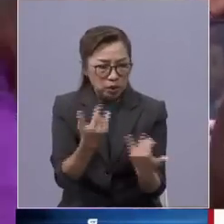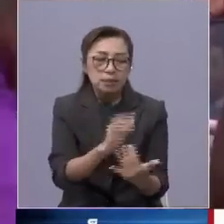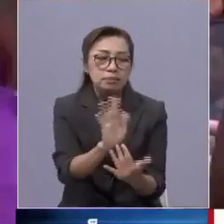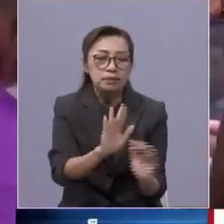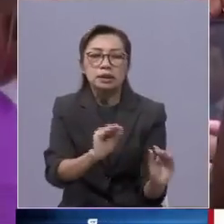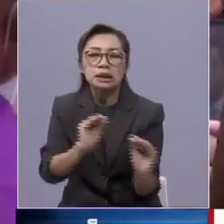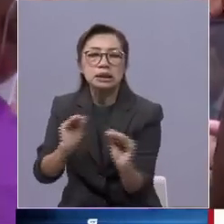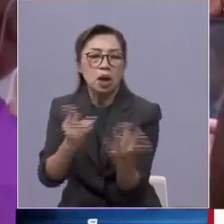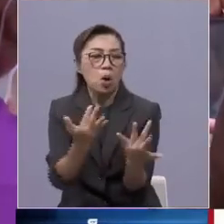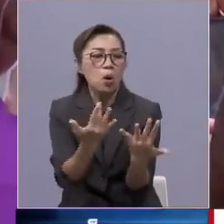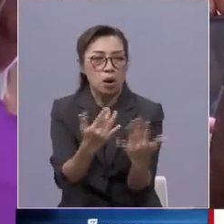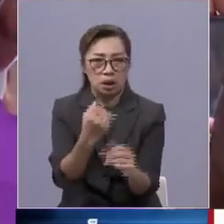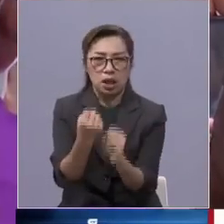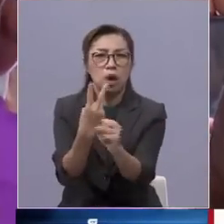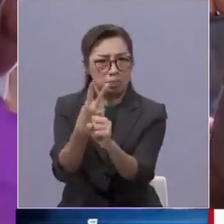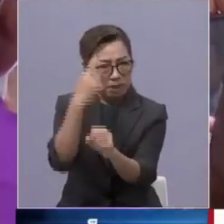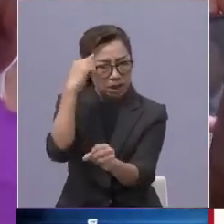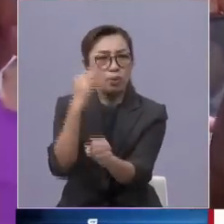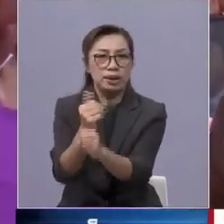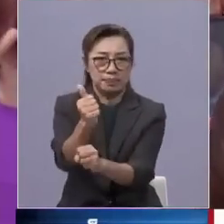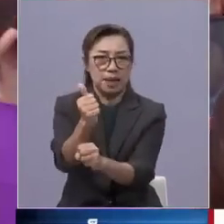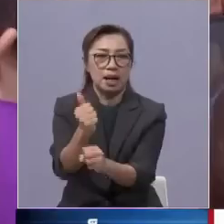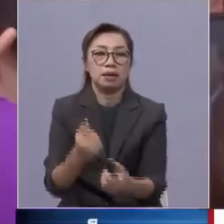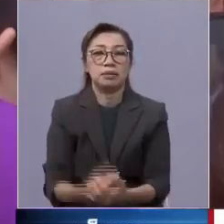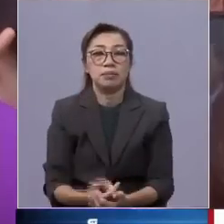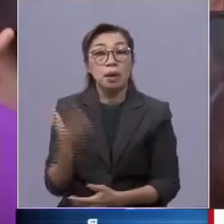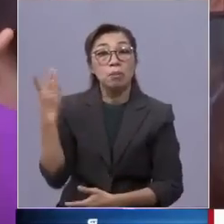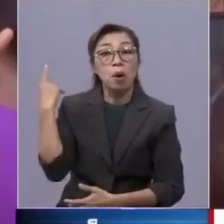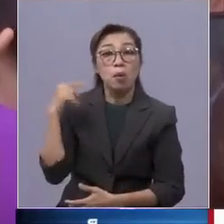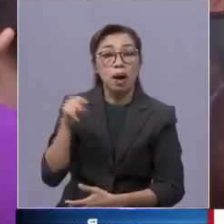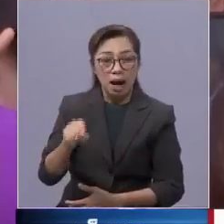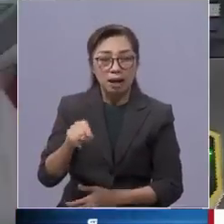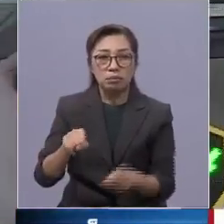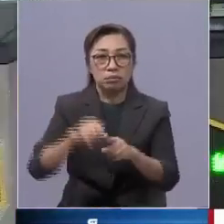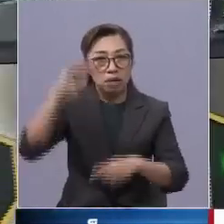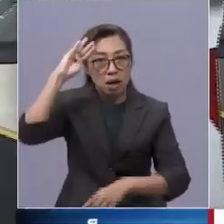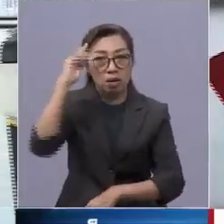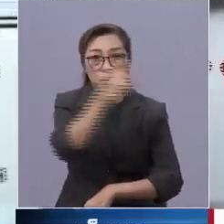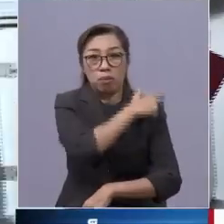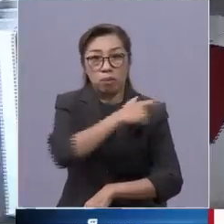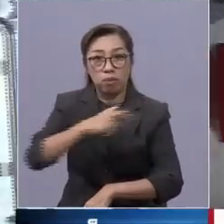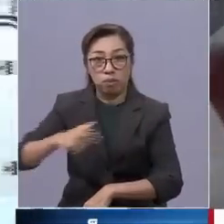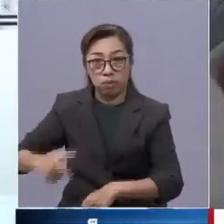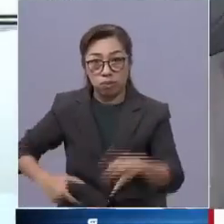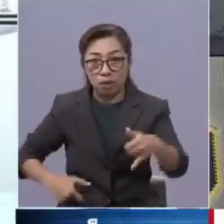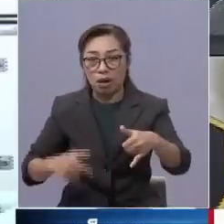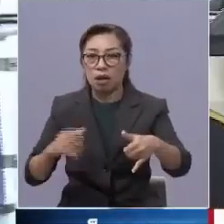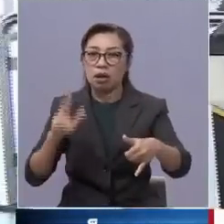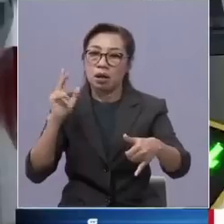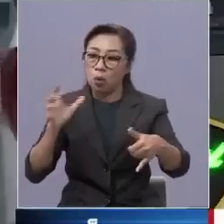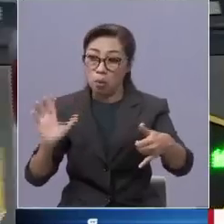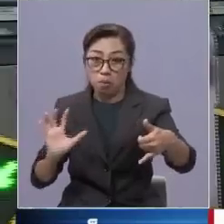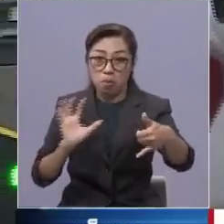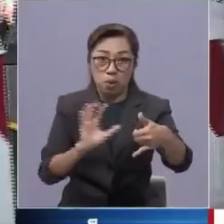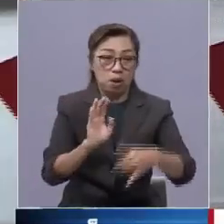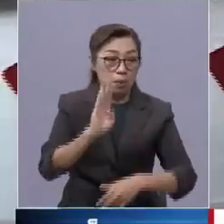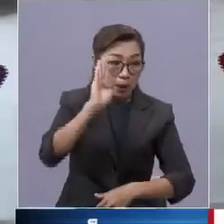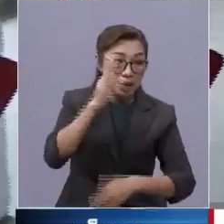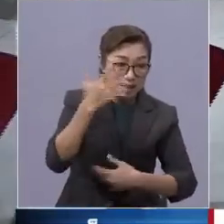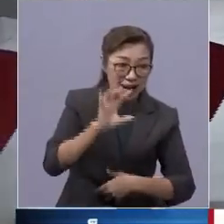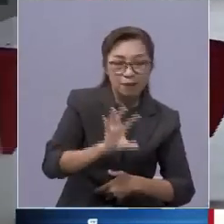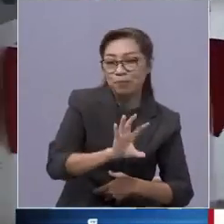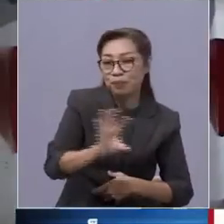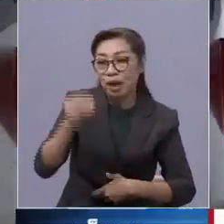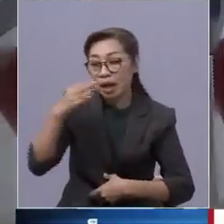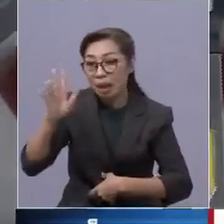นะครับเมื่อวานนี้หลังจากที่เหล่าคณะรัฐมนตรีเขาถวายสัตย์ปฏิญาณตนเสร็จสิ้นนะครับปรากฏว่านักข่าวเจอคุณสุริยะจึงรุ่งเรืองกิจเองก็